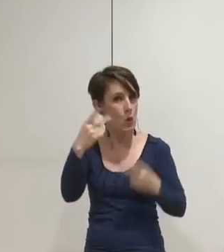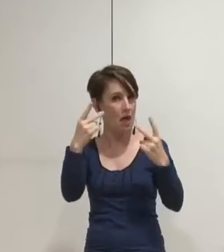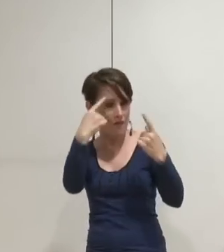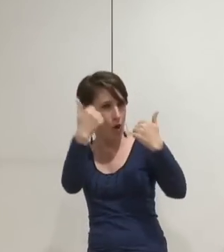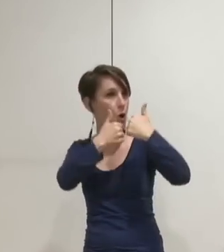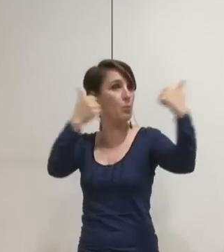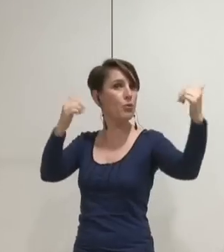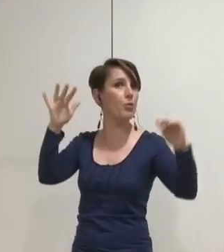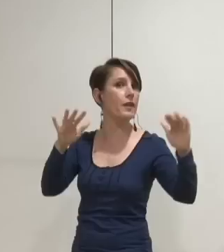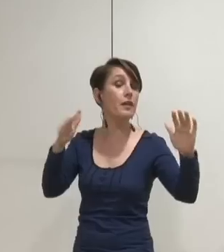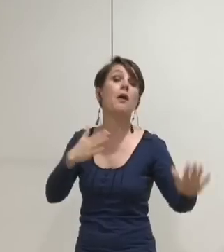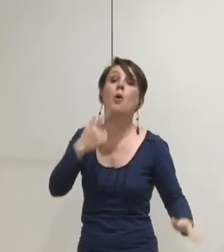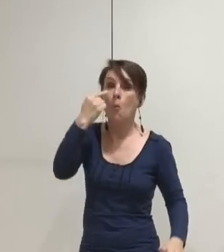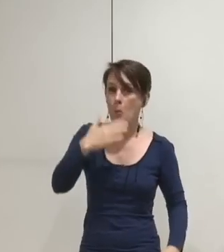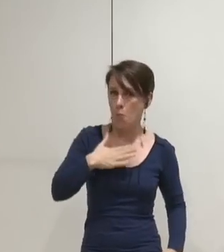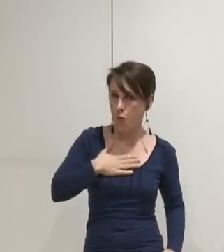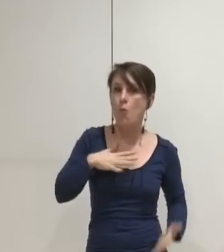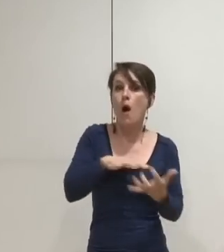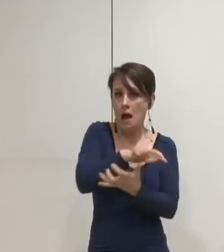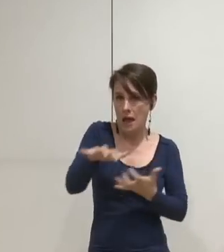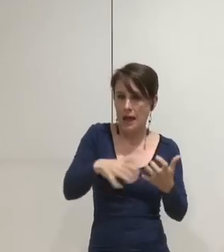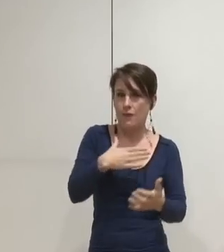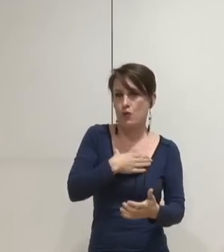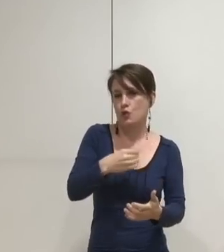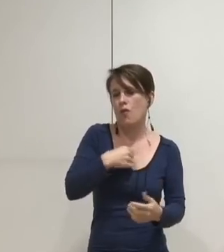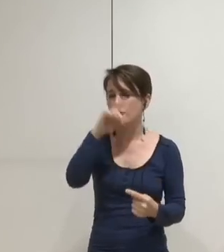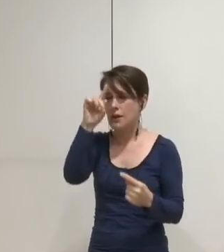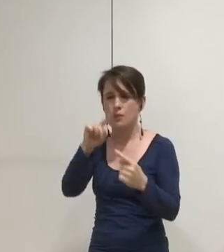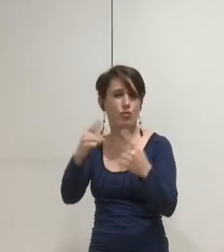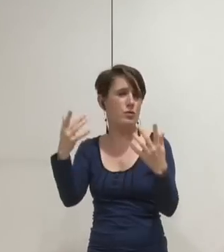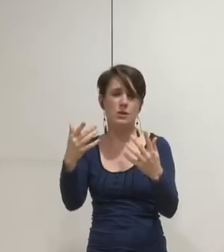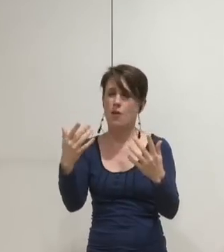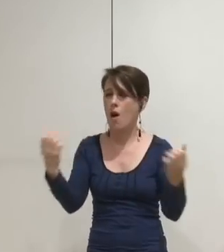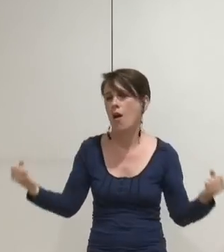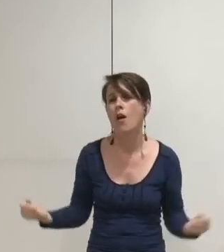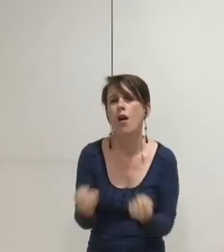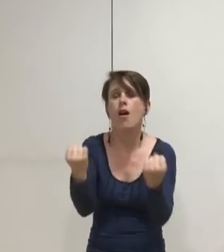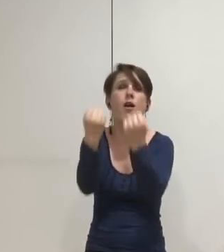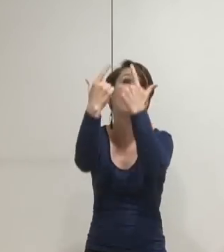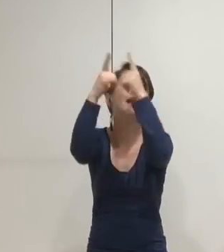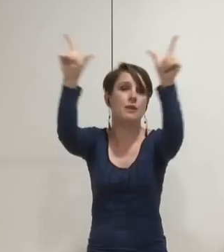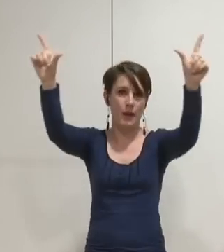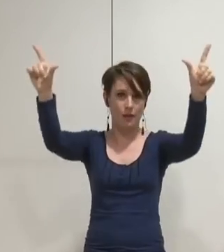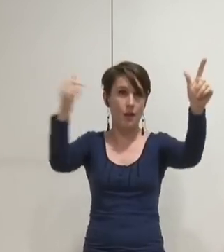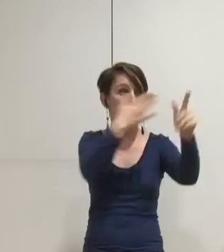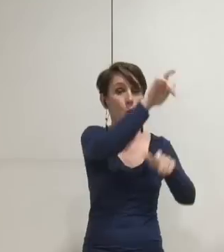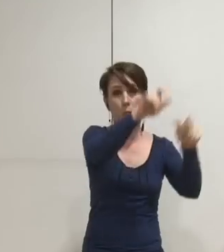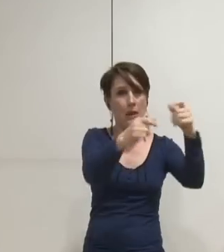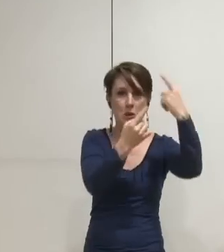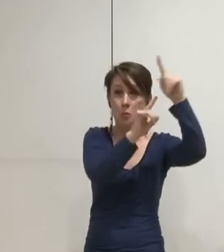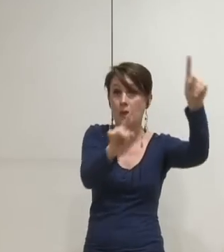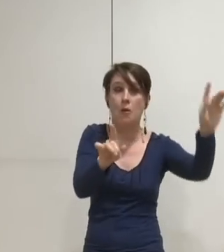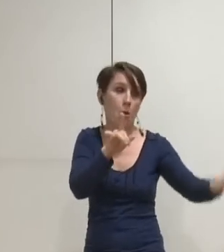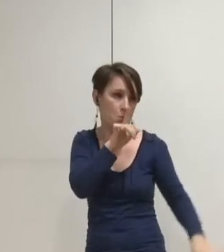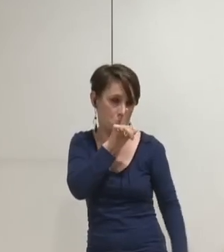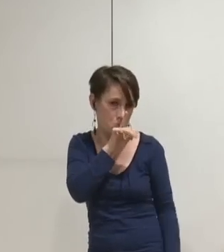nous moi personnellement je vois la révolution comme une ode à la liberté ce n'est pas toujours le cas pour tout le monde